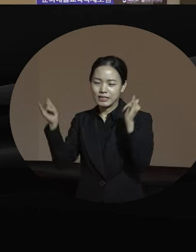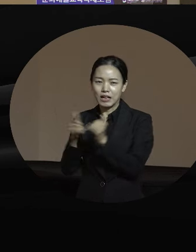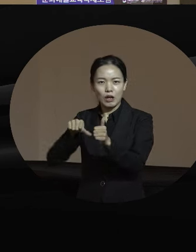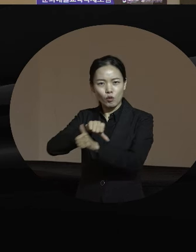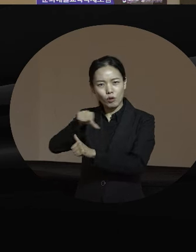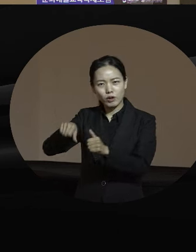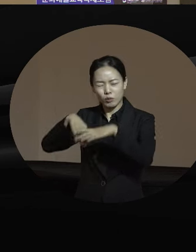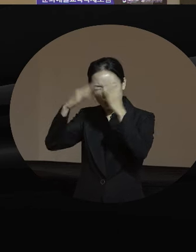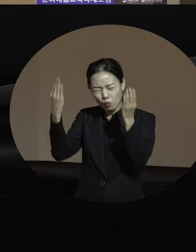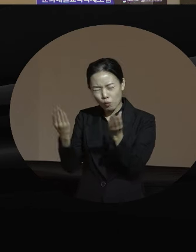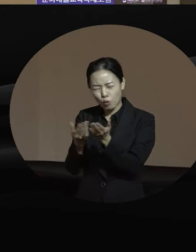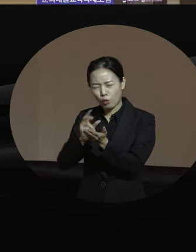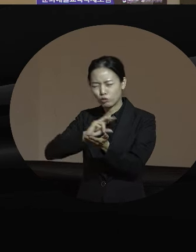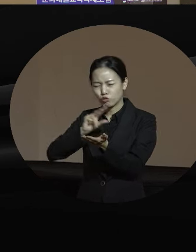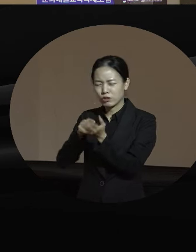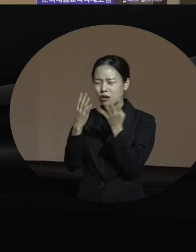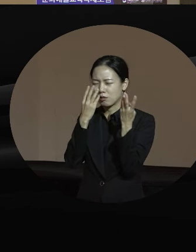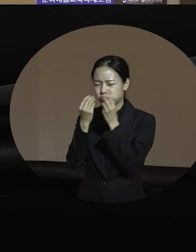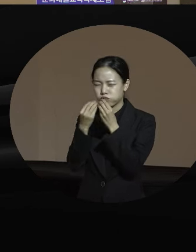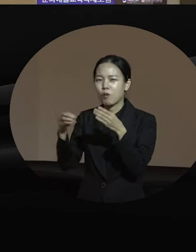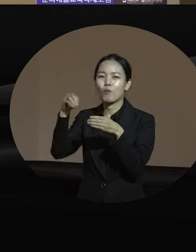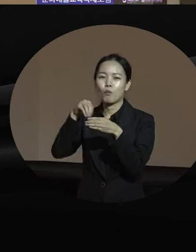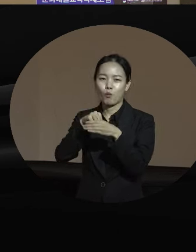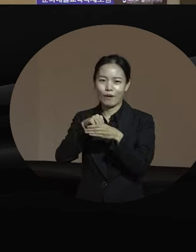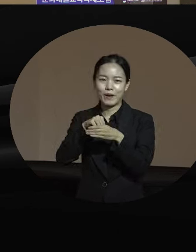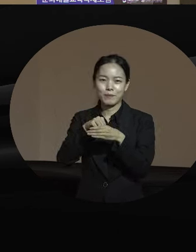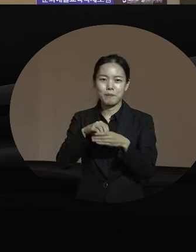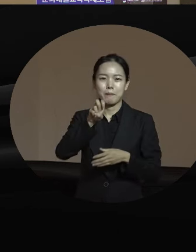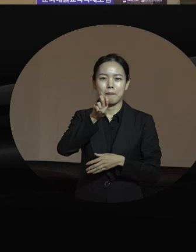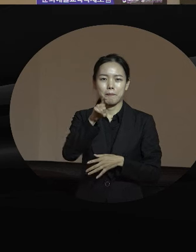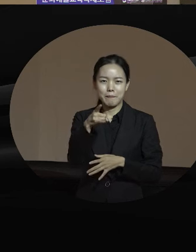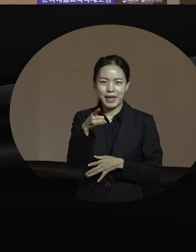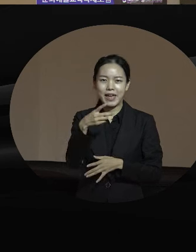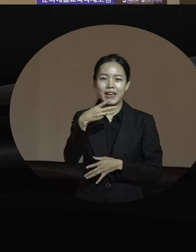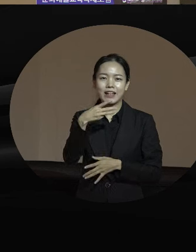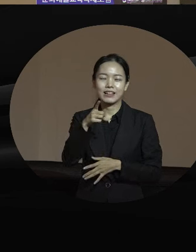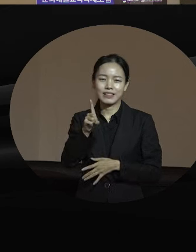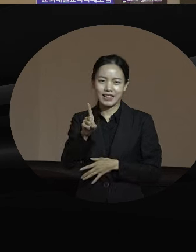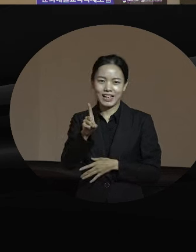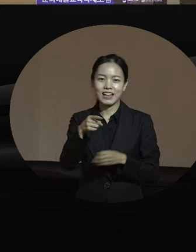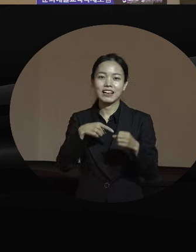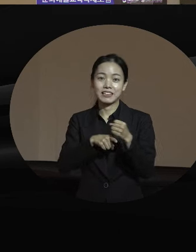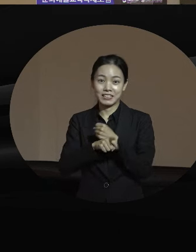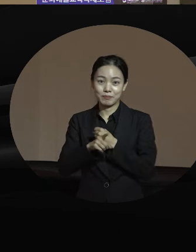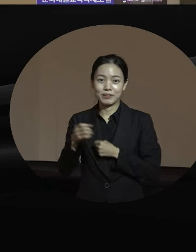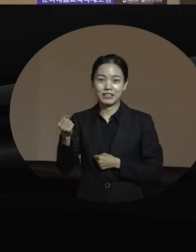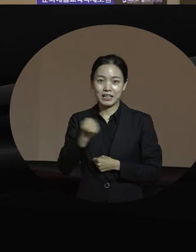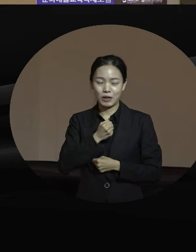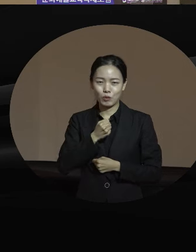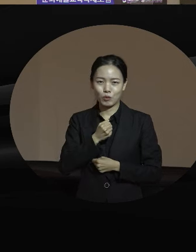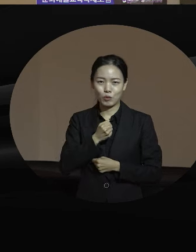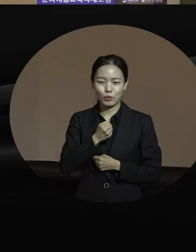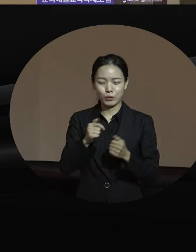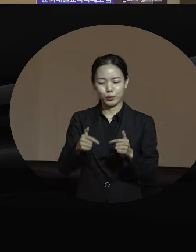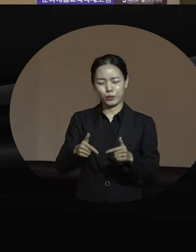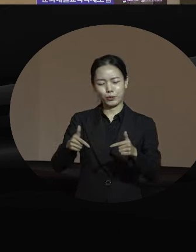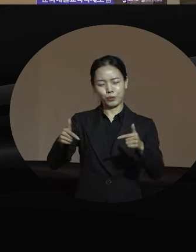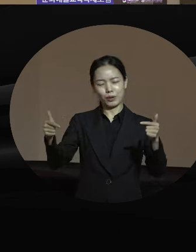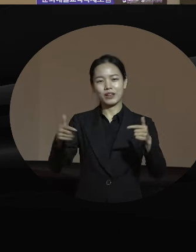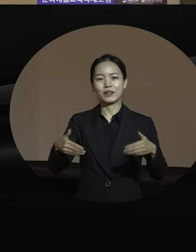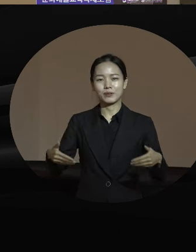교육의 내용이자 과정에 활용되는 메타 개념으로서 융합형 문화예술 교육 정책으로 확장성이 필요하지